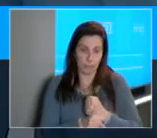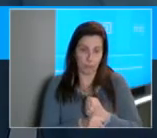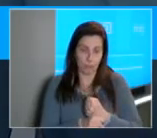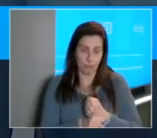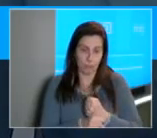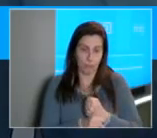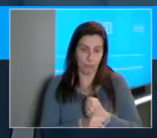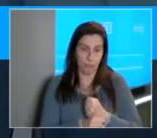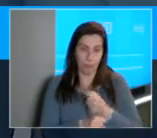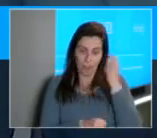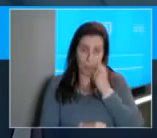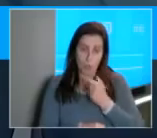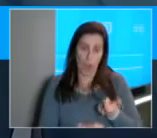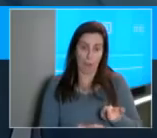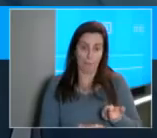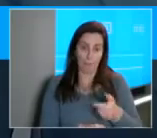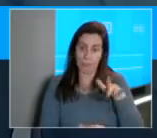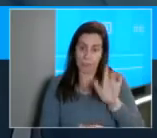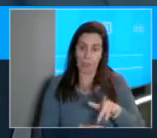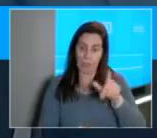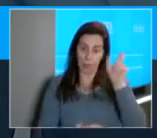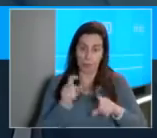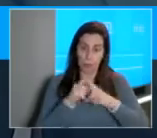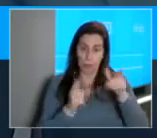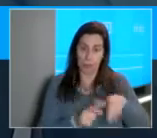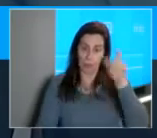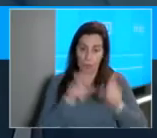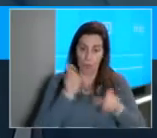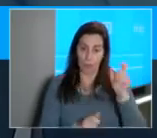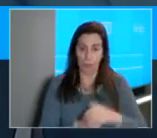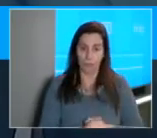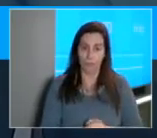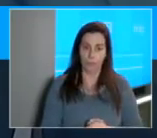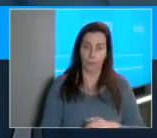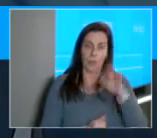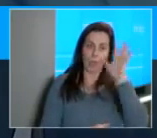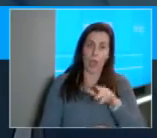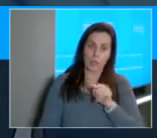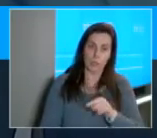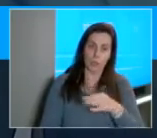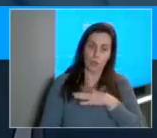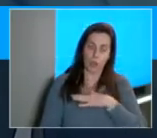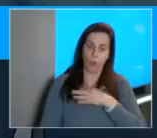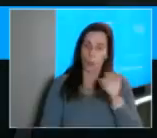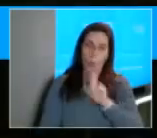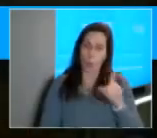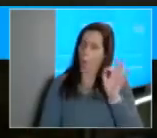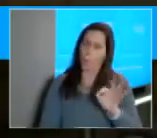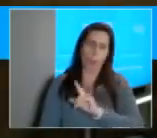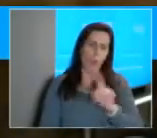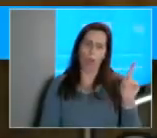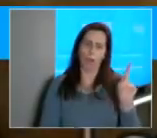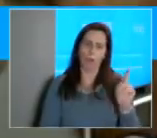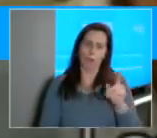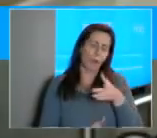יודע, בפשעים נגד אחרים, נגד האנושות, נגד... הסרט שלי הוא לא פוגעני. יש